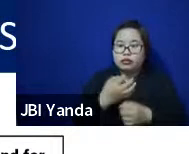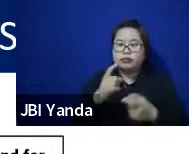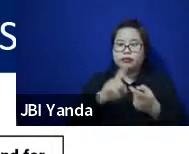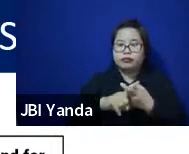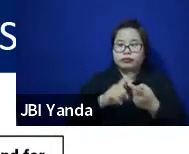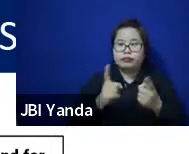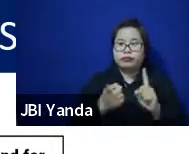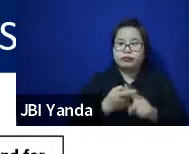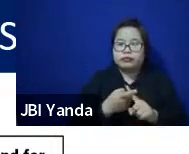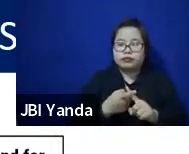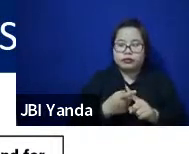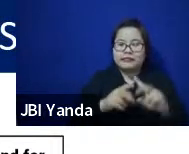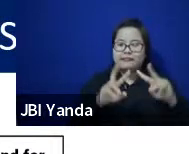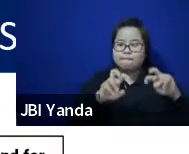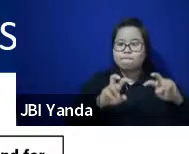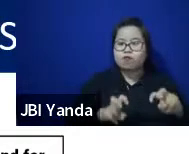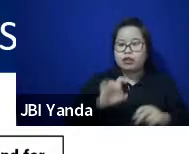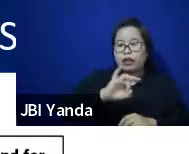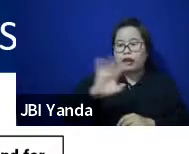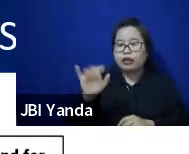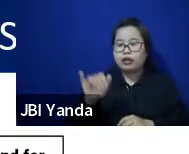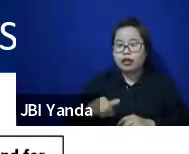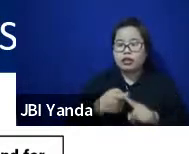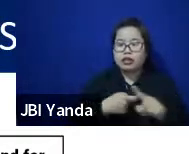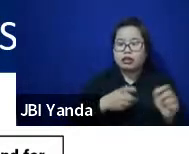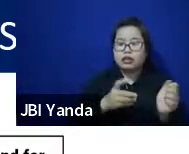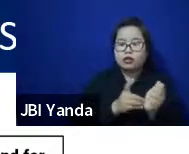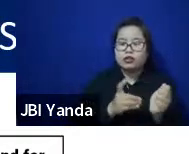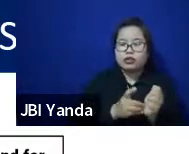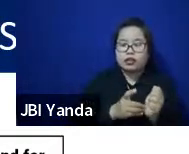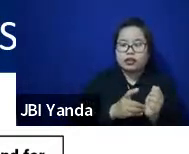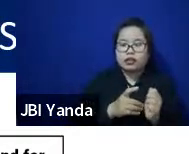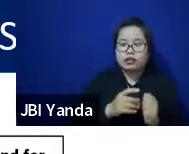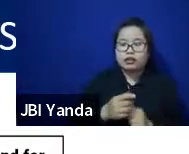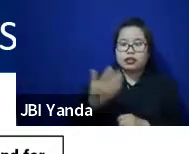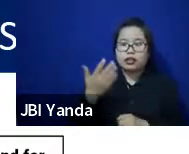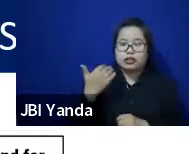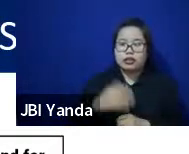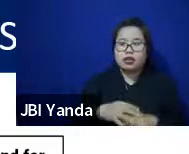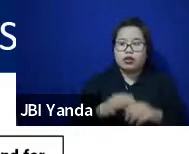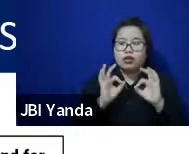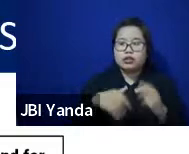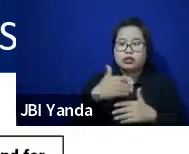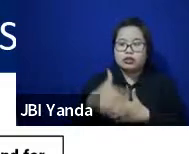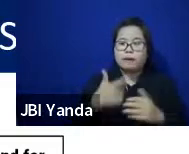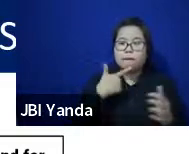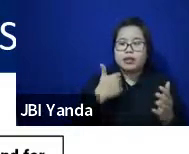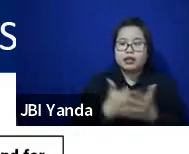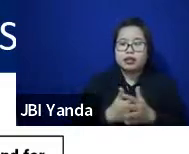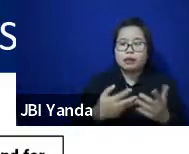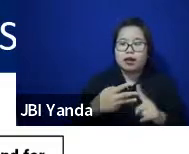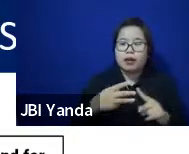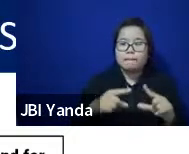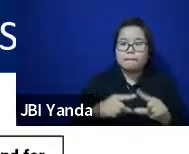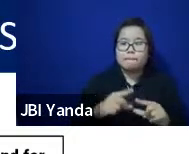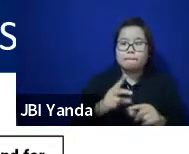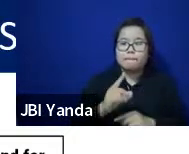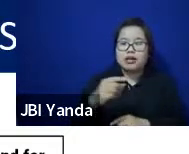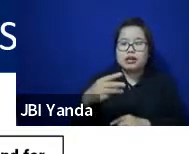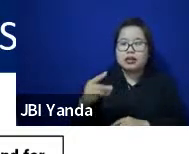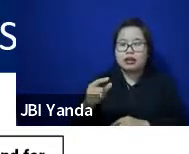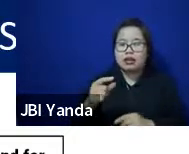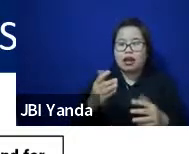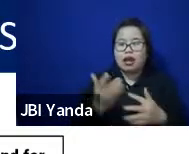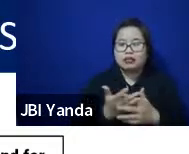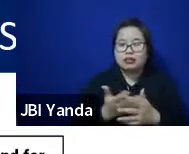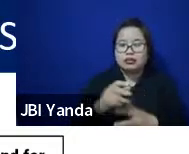teman-teman riset yang lain, termasuk dari Dr. Tiara tadi. Kemudian yang terpenting adalah barrier untuk akses, ya, they cannot